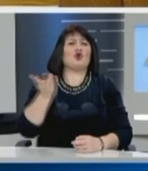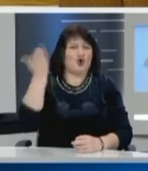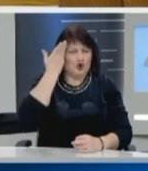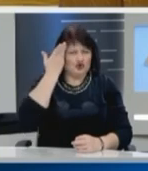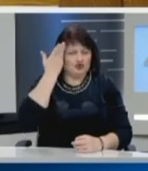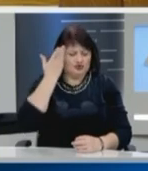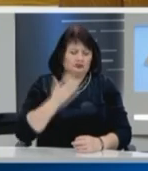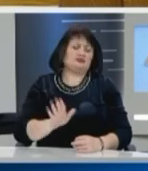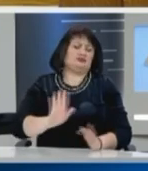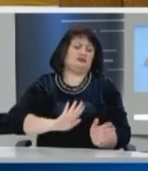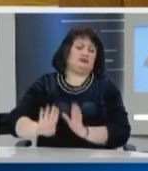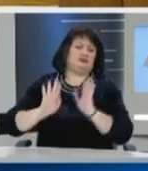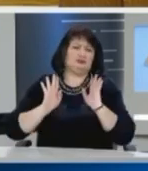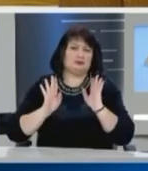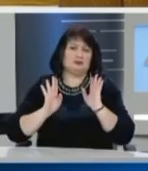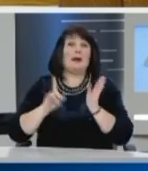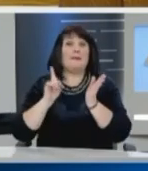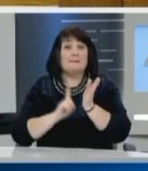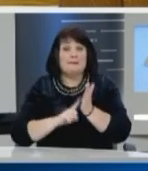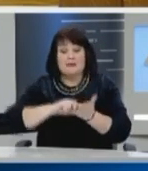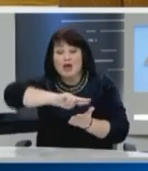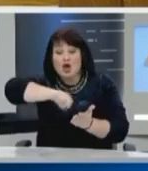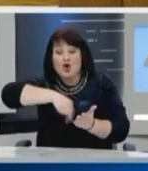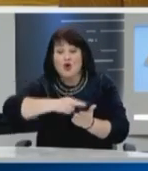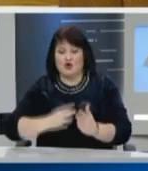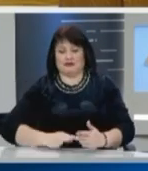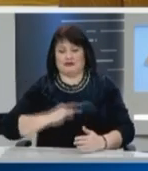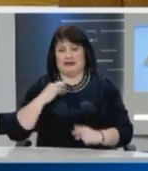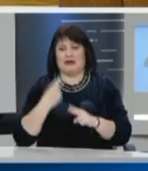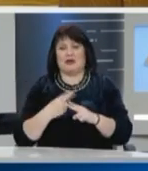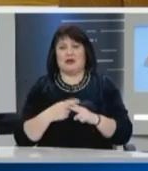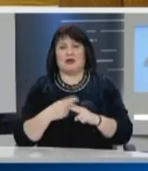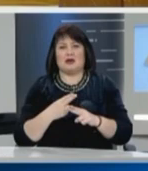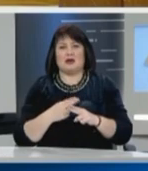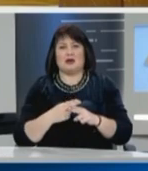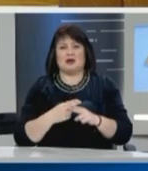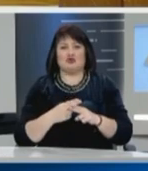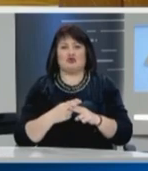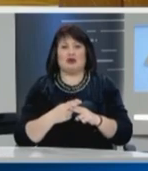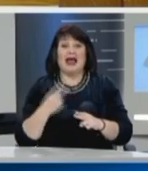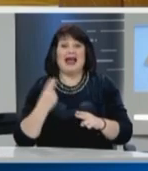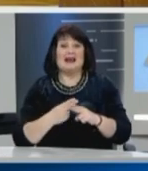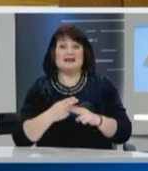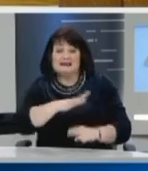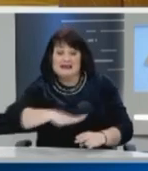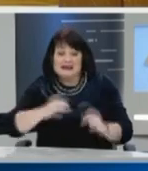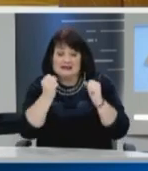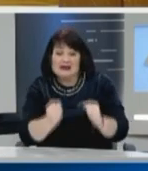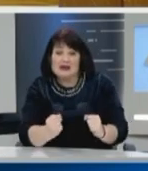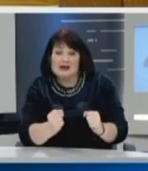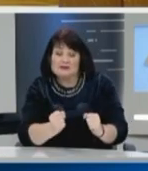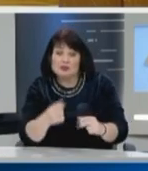πιθανό, αλλά την αναβάθμιση του ρόλου, του κύρους, της γεωπολιτικής αξίας και δυναμικής της